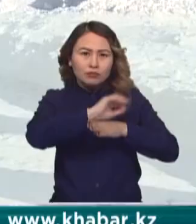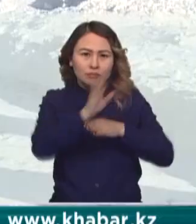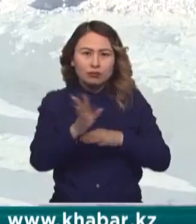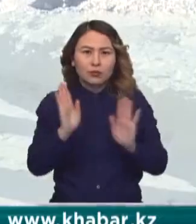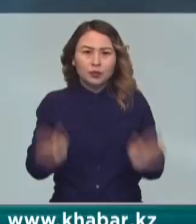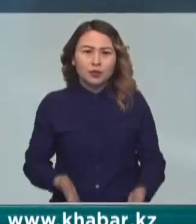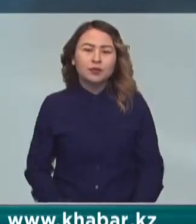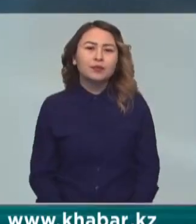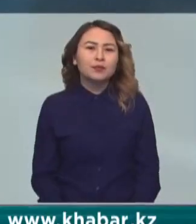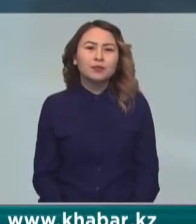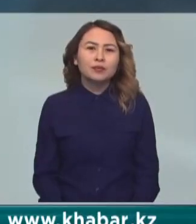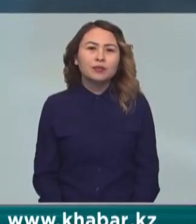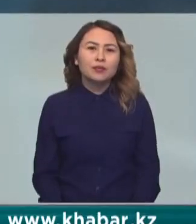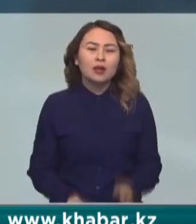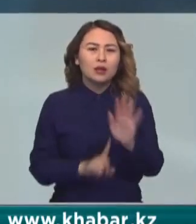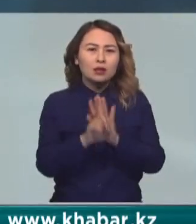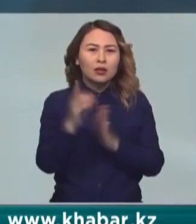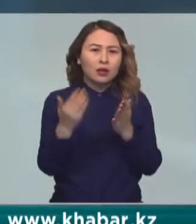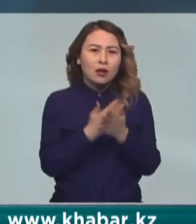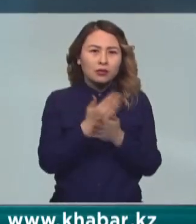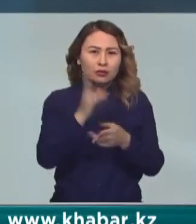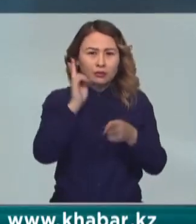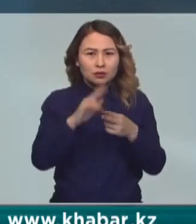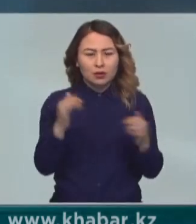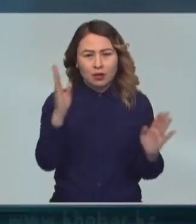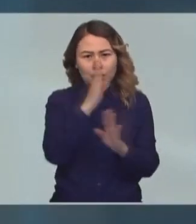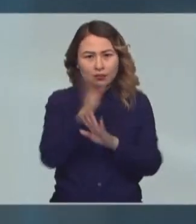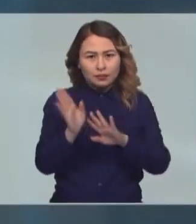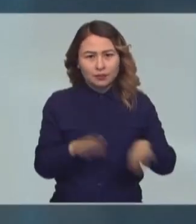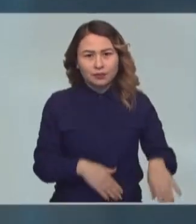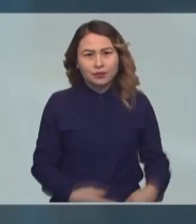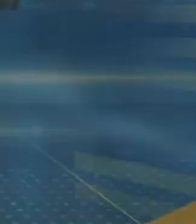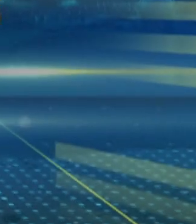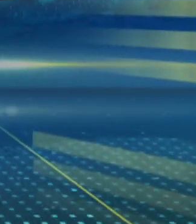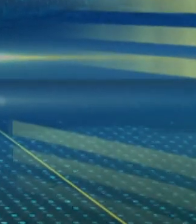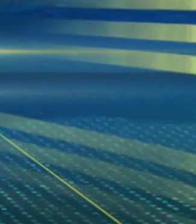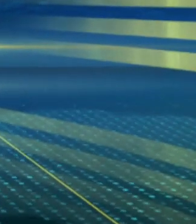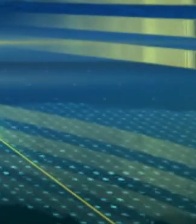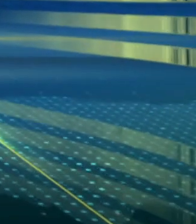етуге. Бастарынаның түскі жаңалықтары осымен тәмәм. Аман сау болыңыздар.